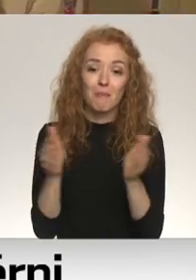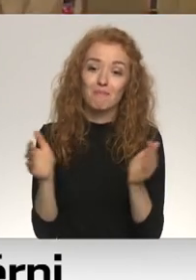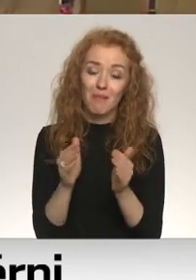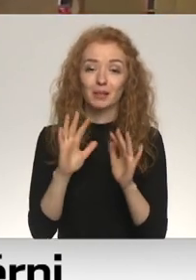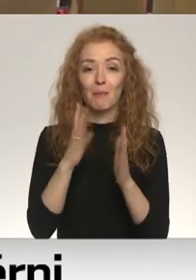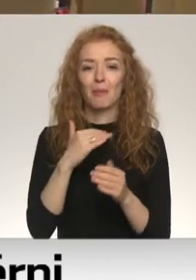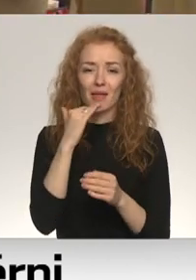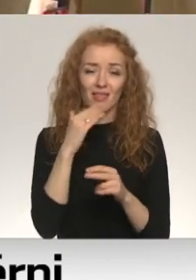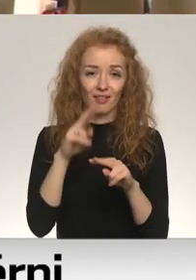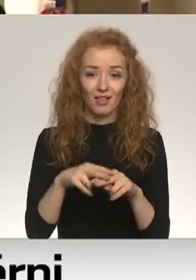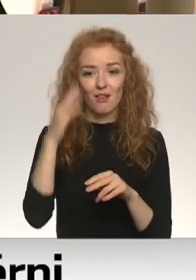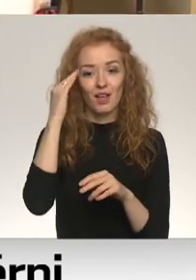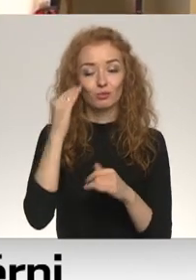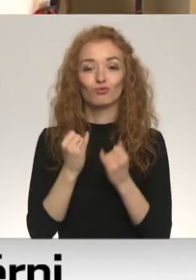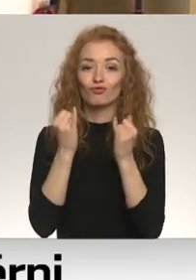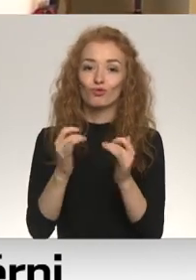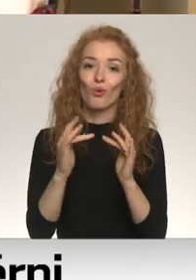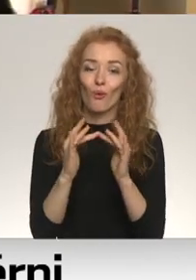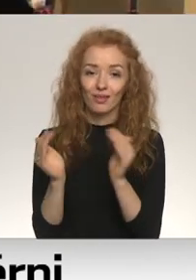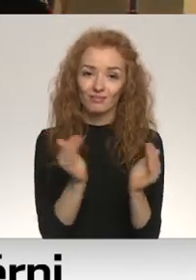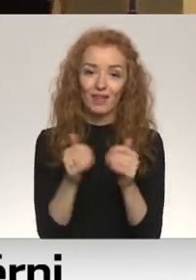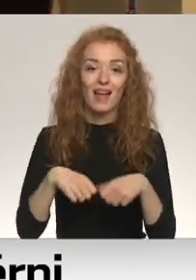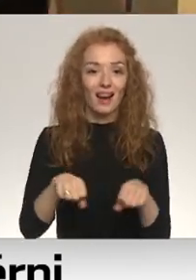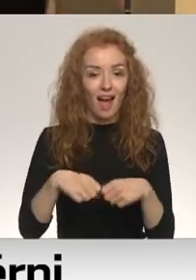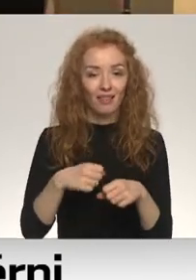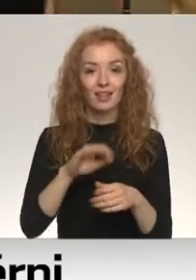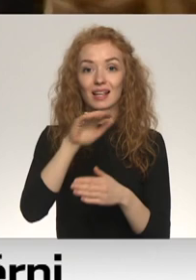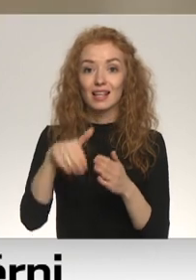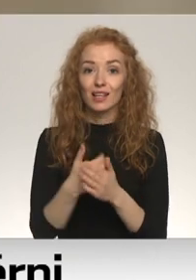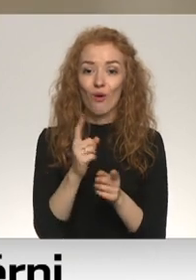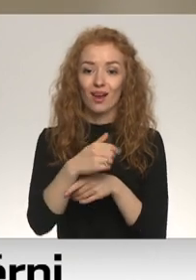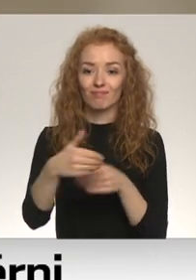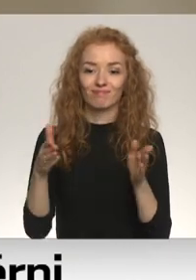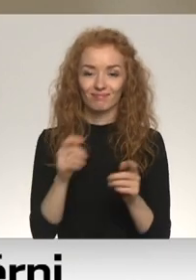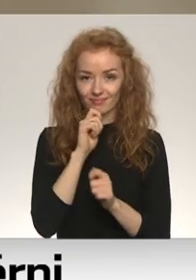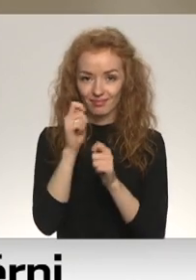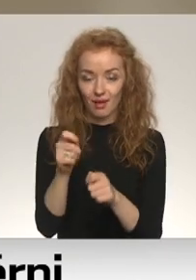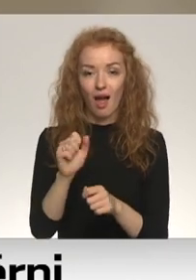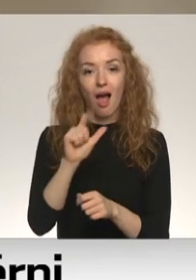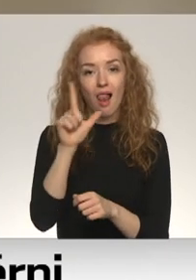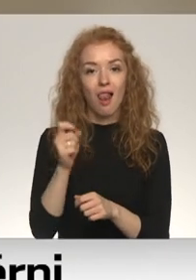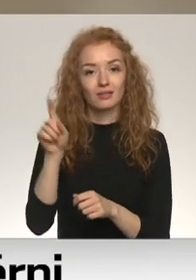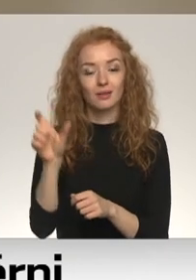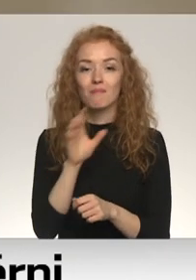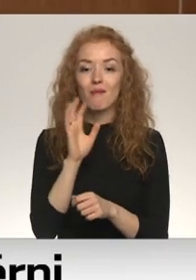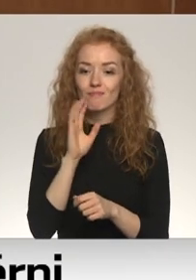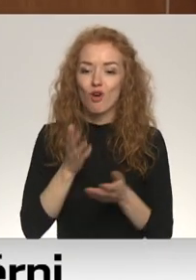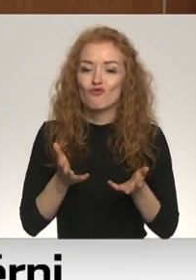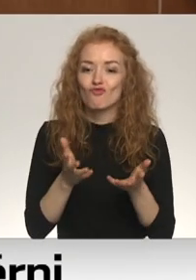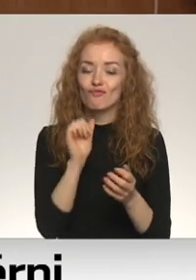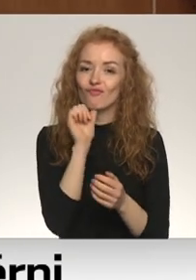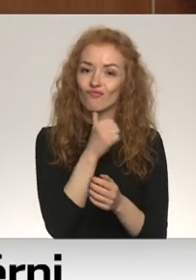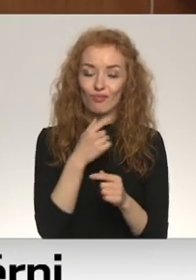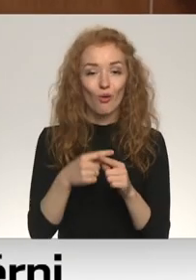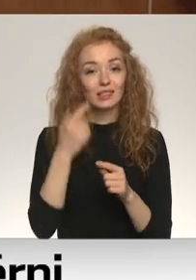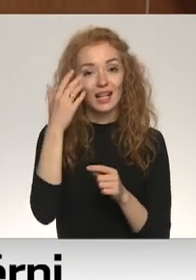Ir ventspilnieku sarūpēta gultiņa, ratiņi, ir sagatavots jaundzimušā pūriņš. Alas mamma cep ukraiņu gardumus un ir pārliecināta, ka ģimene